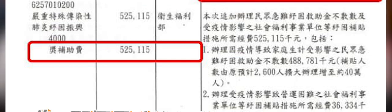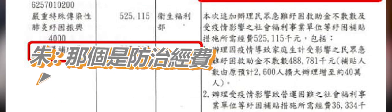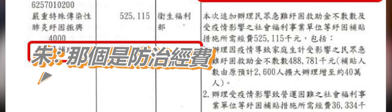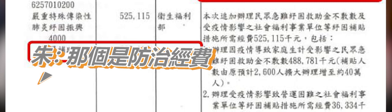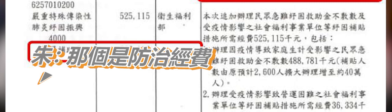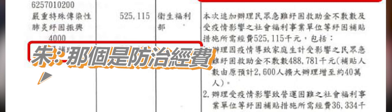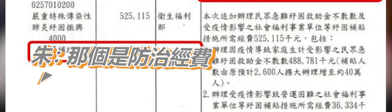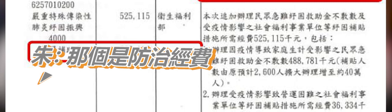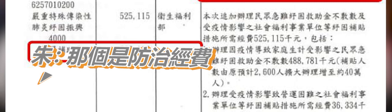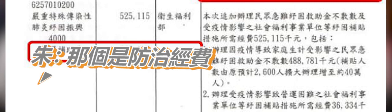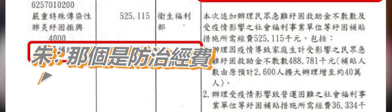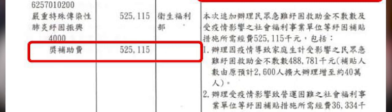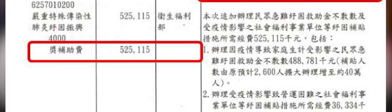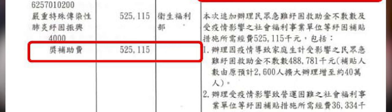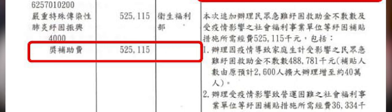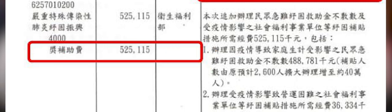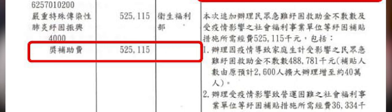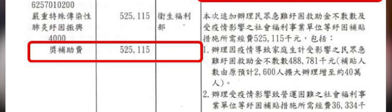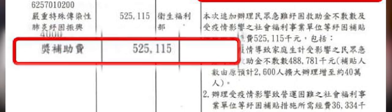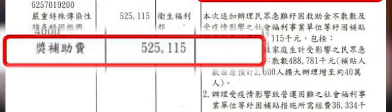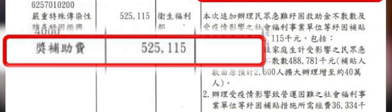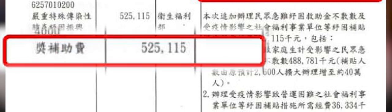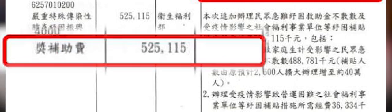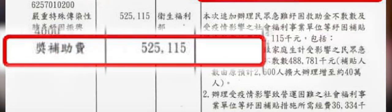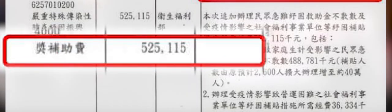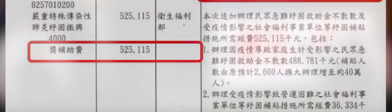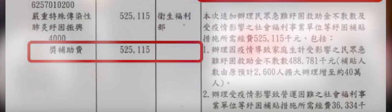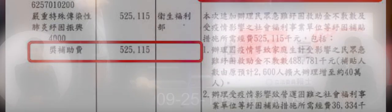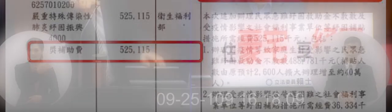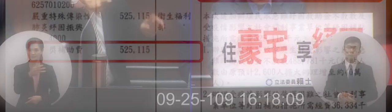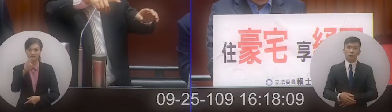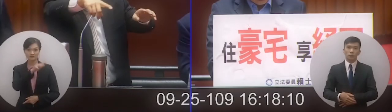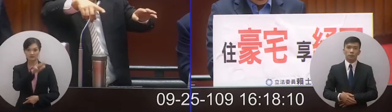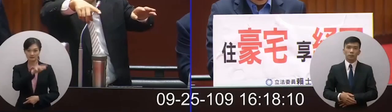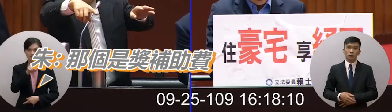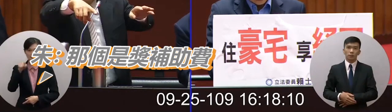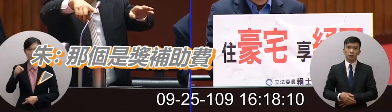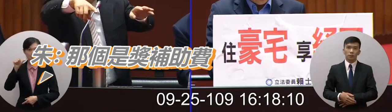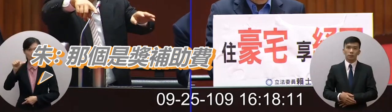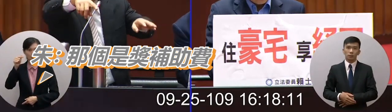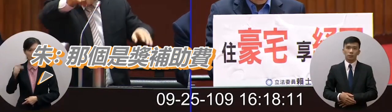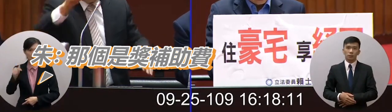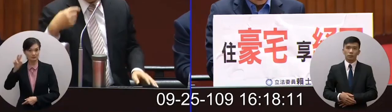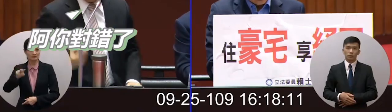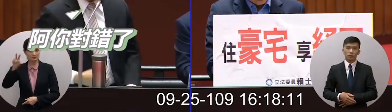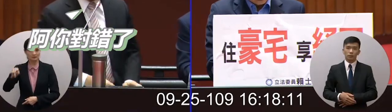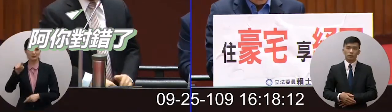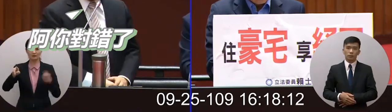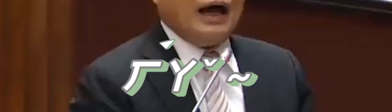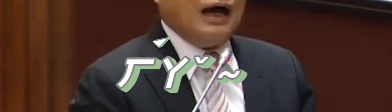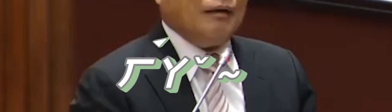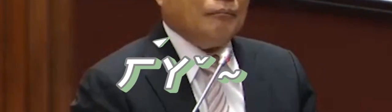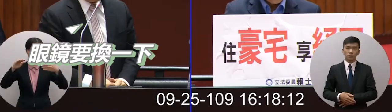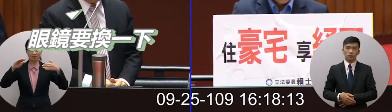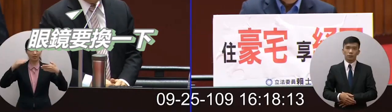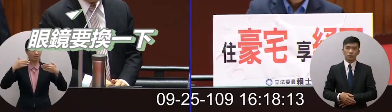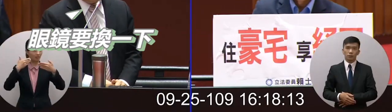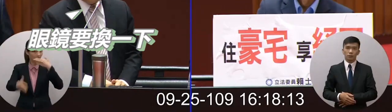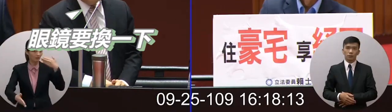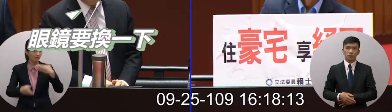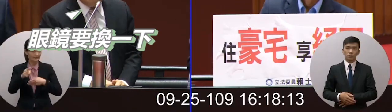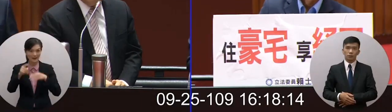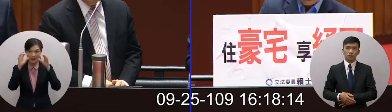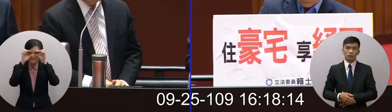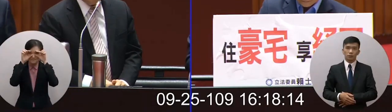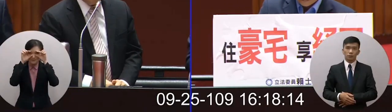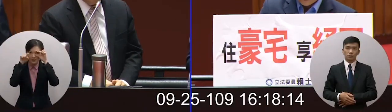52亿8,361,500块、 啊，那个是防治经费。 还是52亿8，这边5亿2，你对干嘛、啊？ 那个是奖补助会。 啊，你倒唔对呀，哈，目镜爱